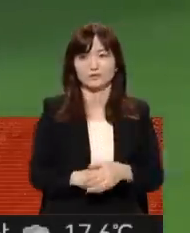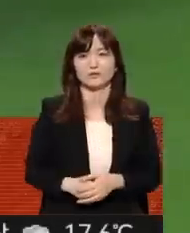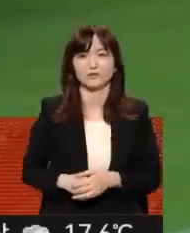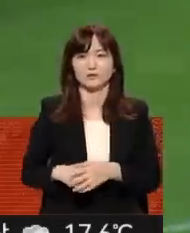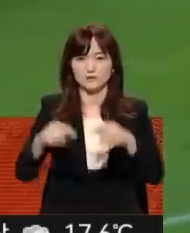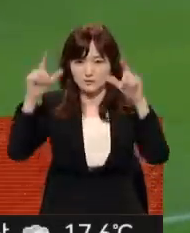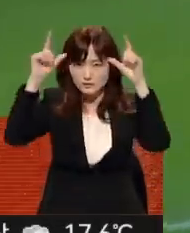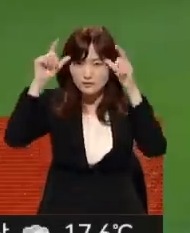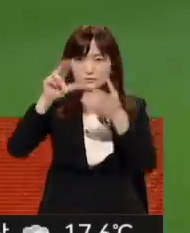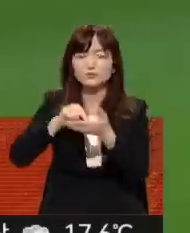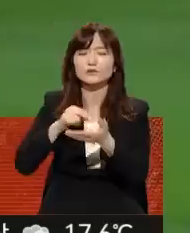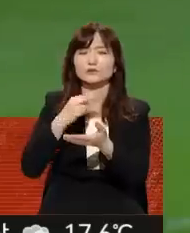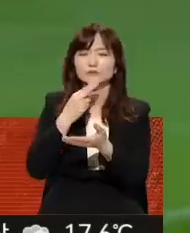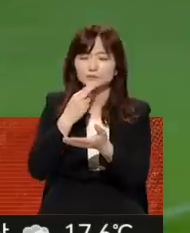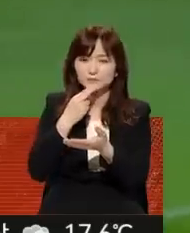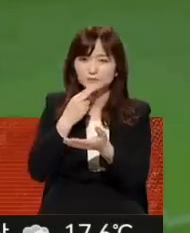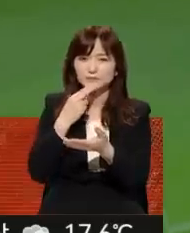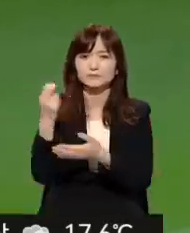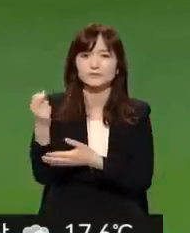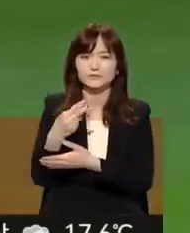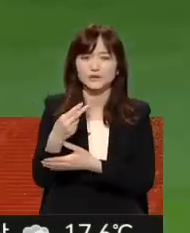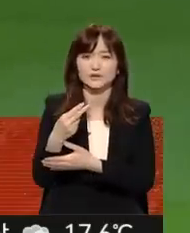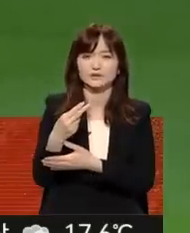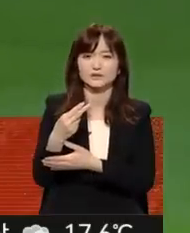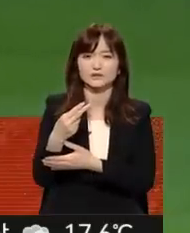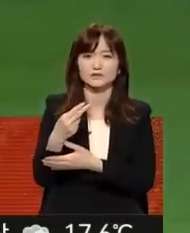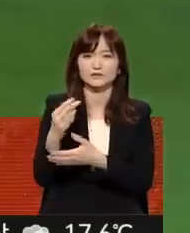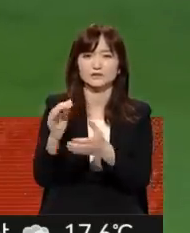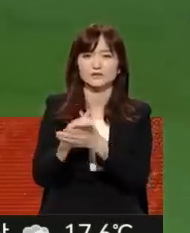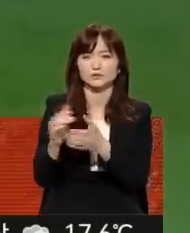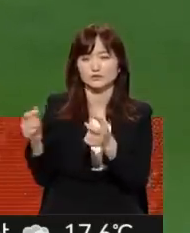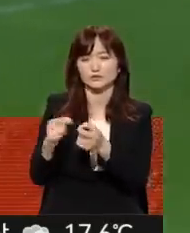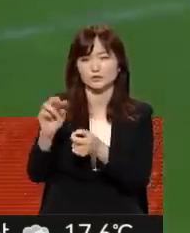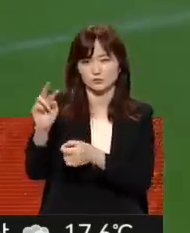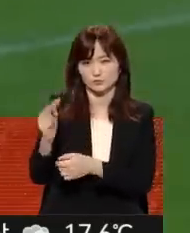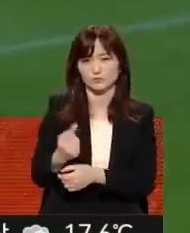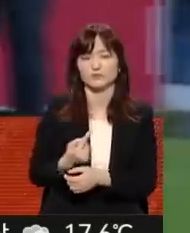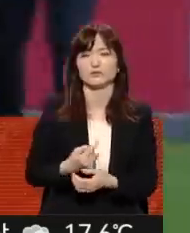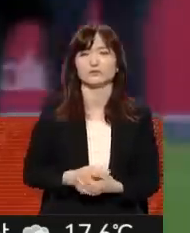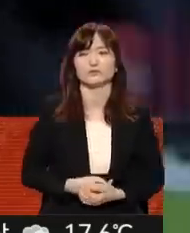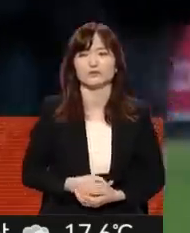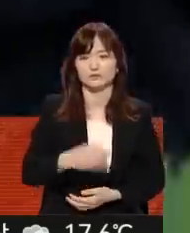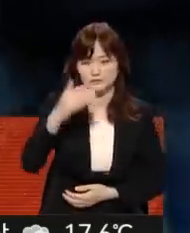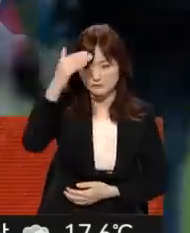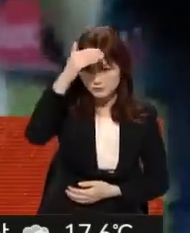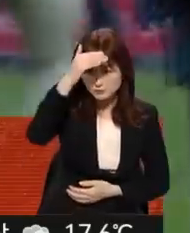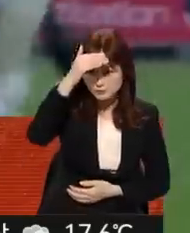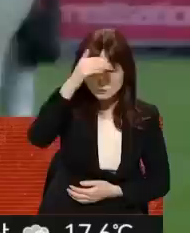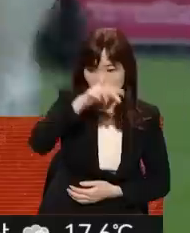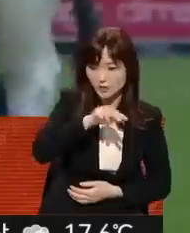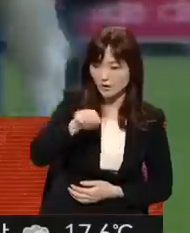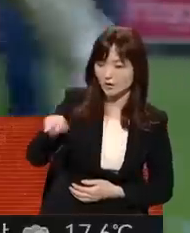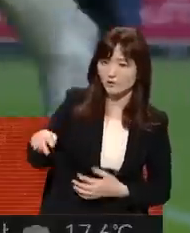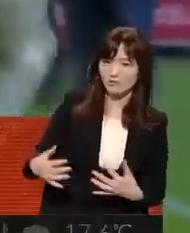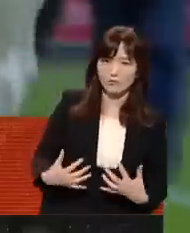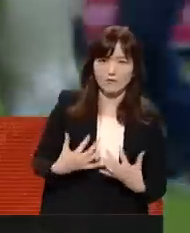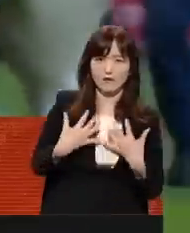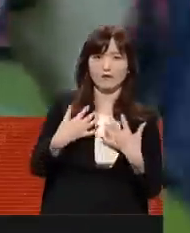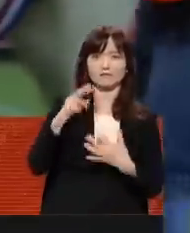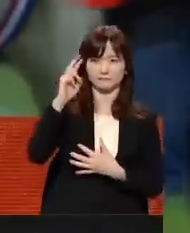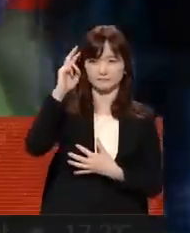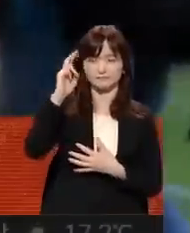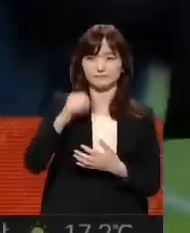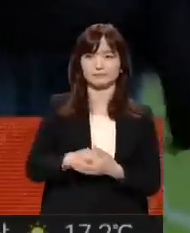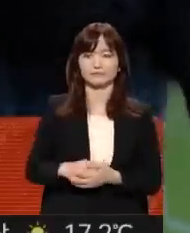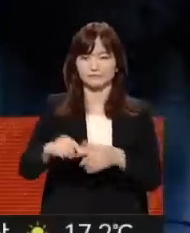소는 큰 문제까지는 일으키지 않고 다시 친구들 곁으로 돌아왔습니다. 관객들이 많아서 좀 흥분했던 모양이에요. 네, 아마도 그런 것 같은데